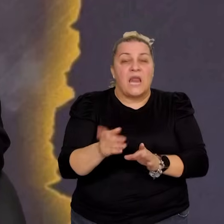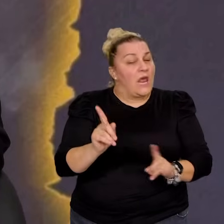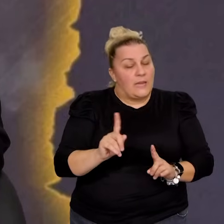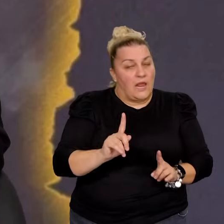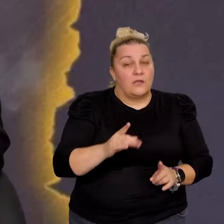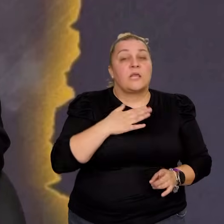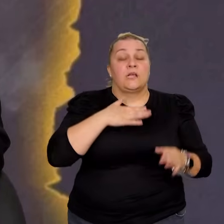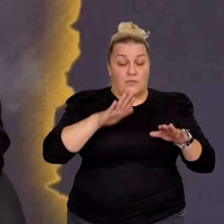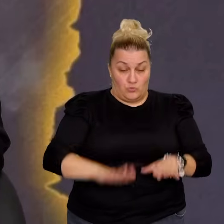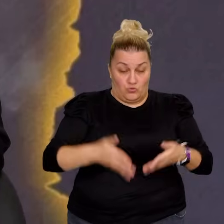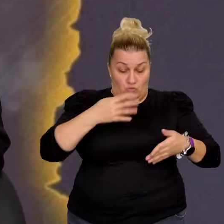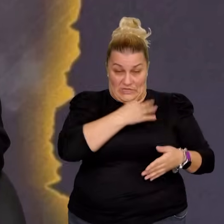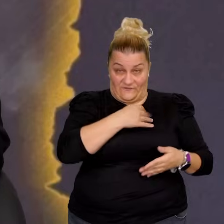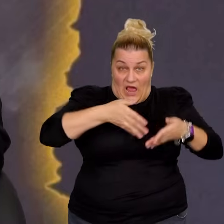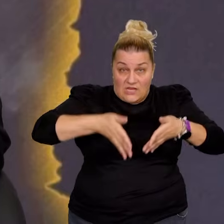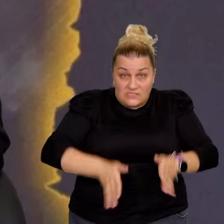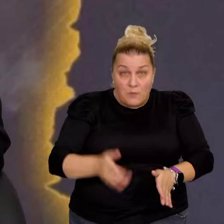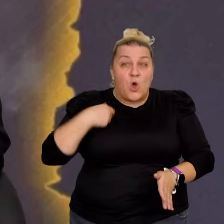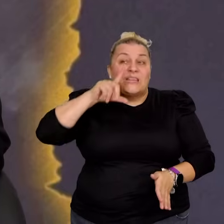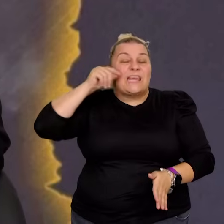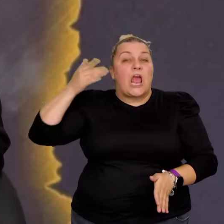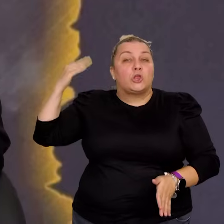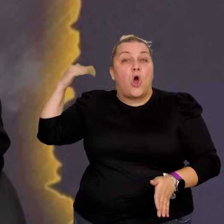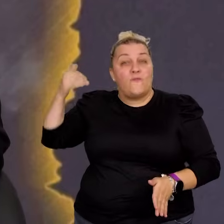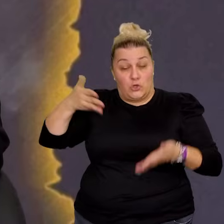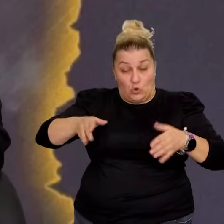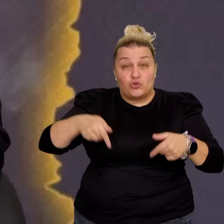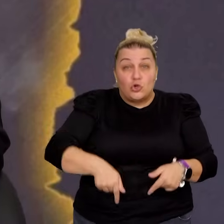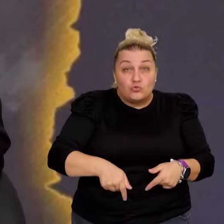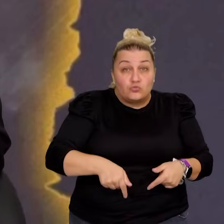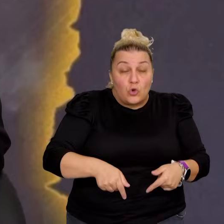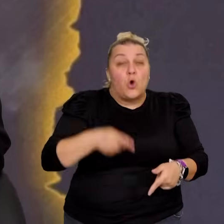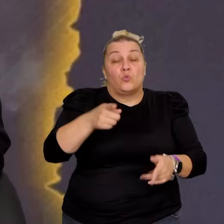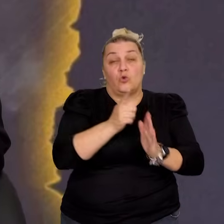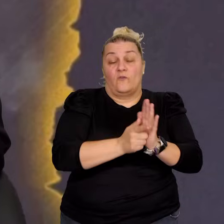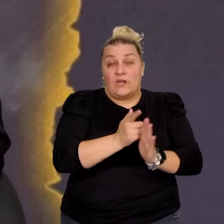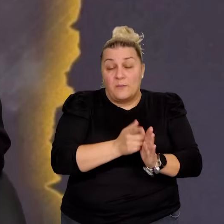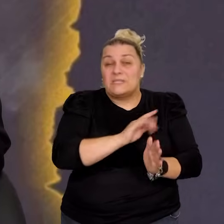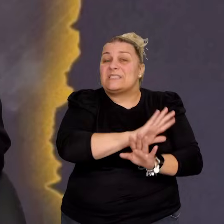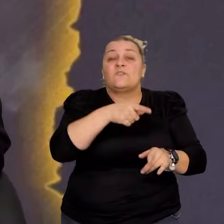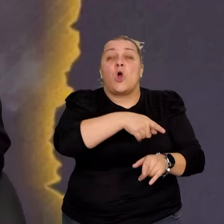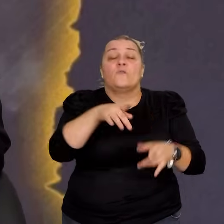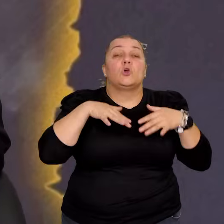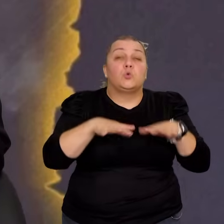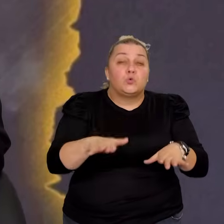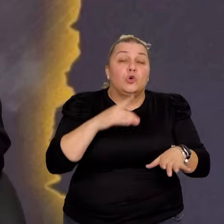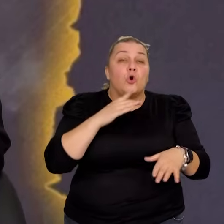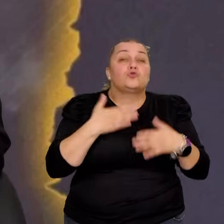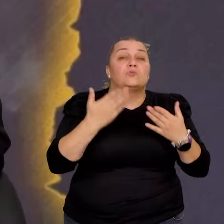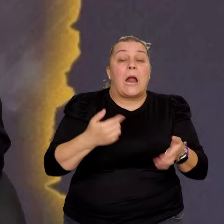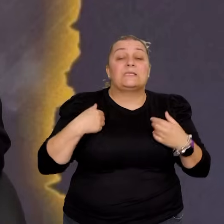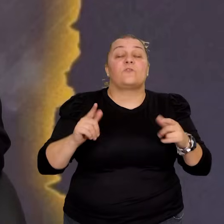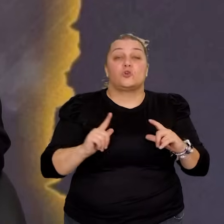su moji djedovi rođeni i jednostavno u datoj situaciji svi ti ljudi koji su dali svoje